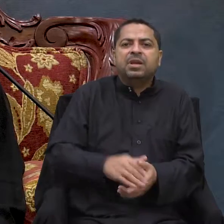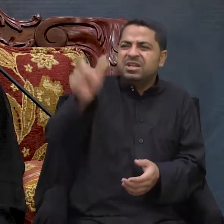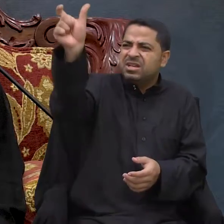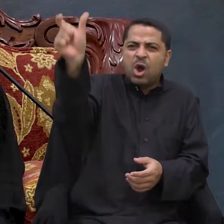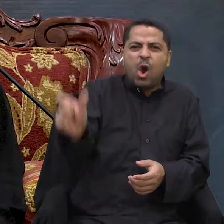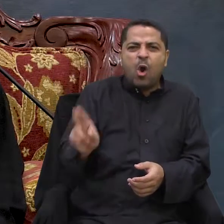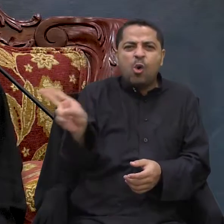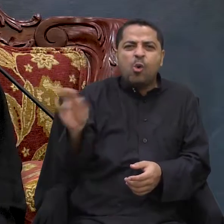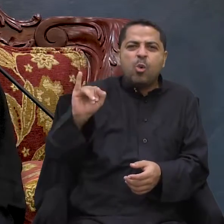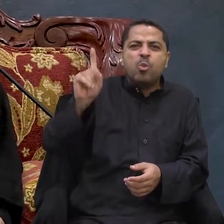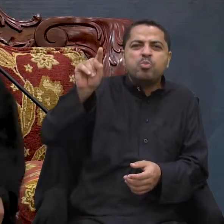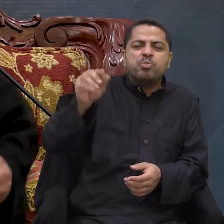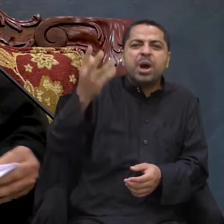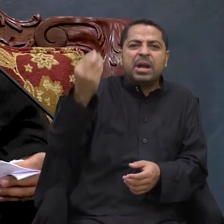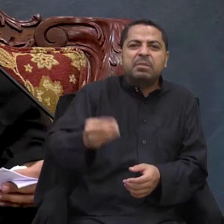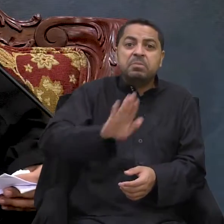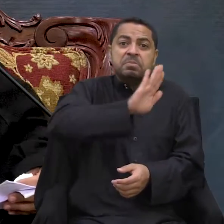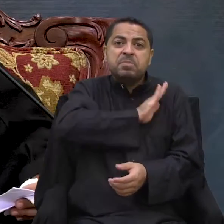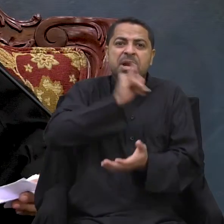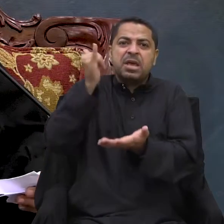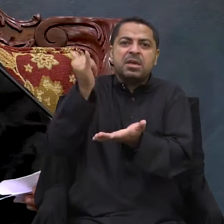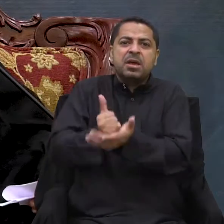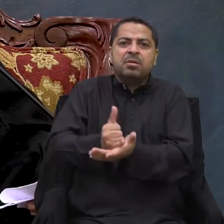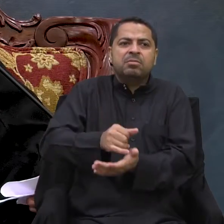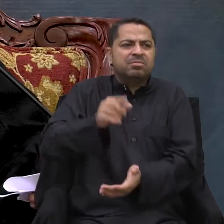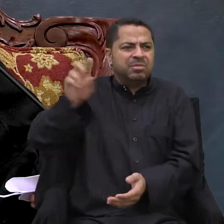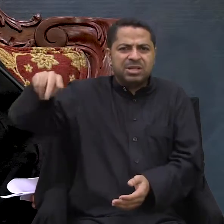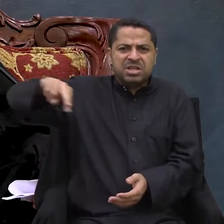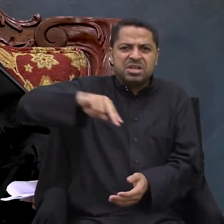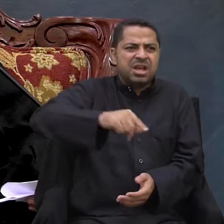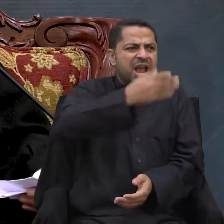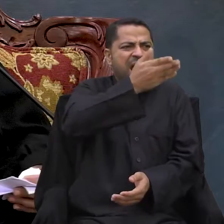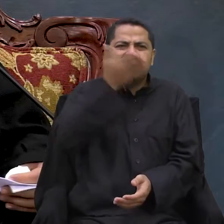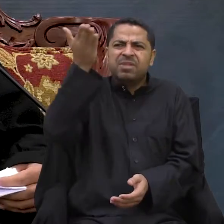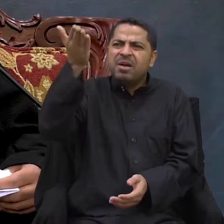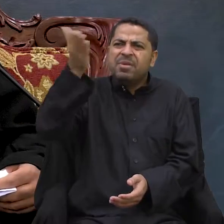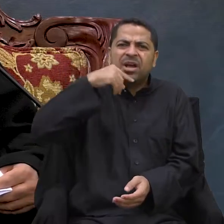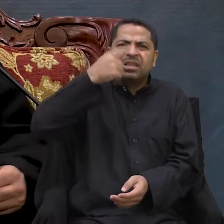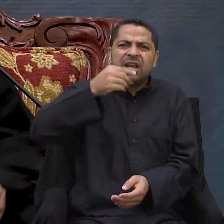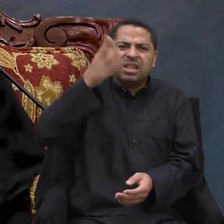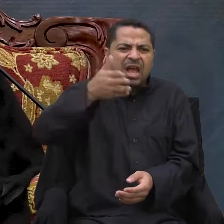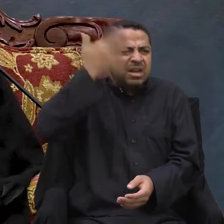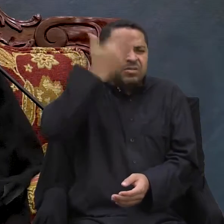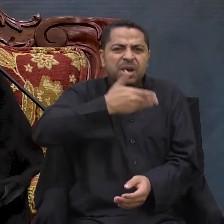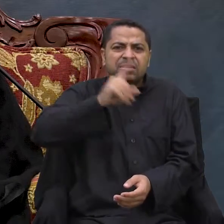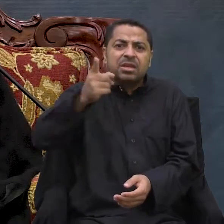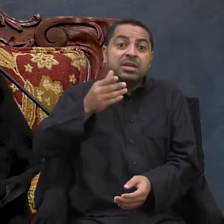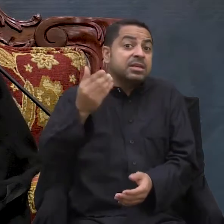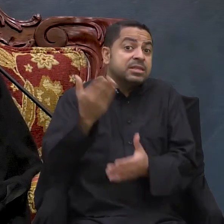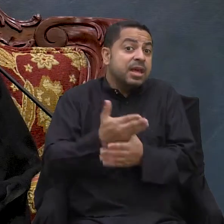بن سعد وأراد أن يقطع الكلام حتى لا يتأثر